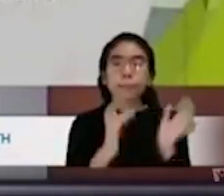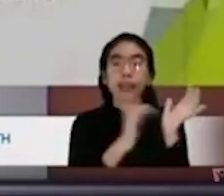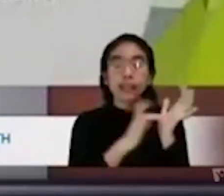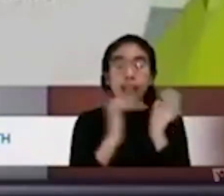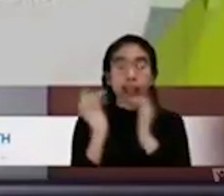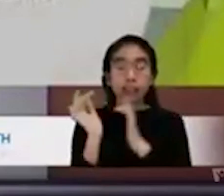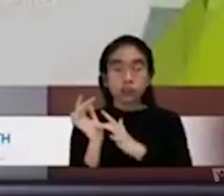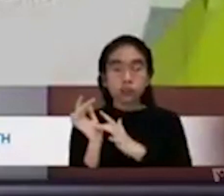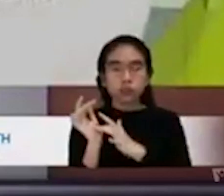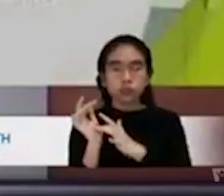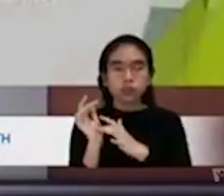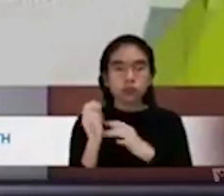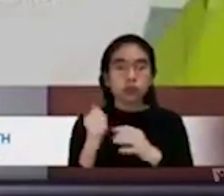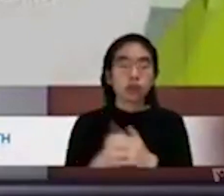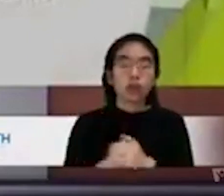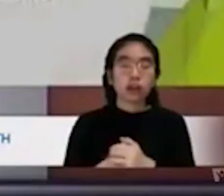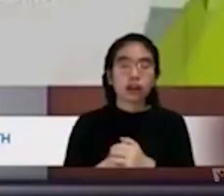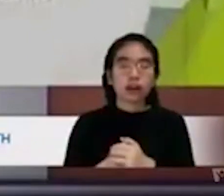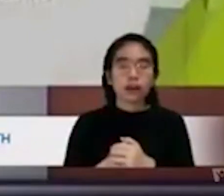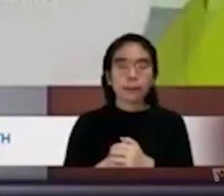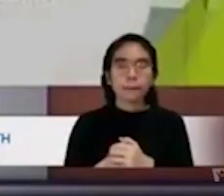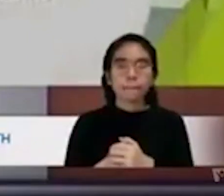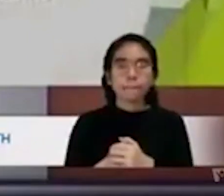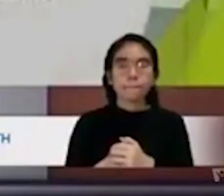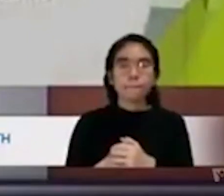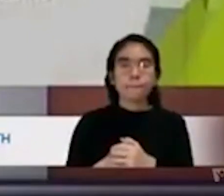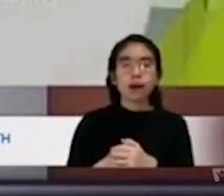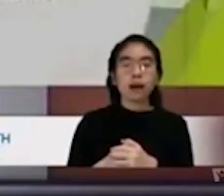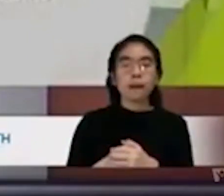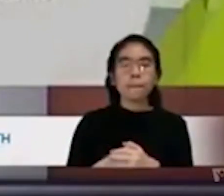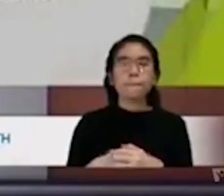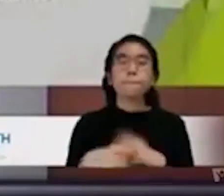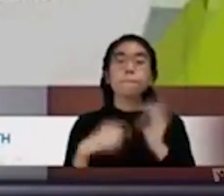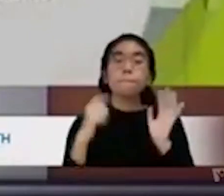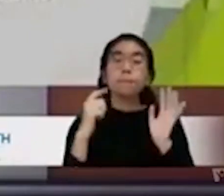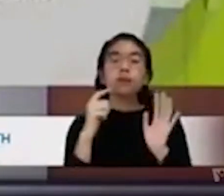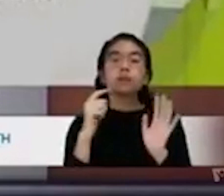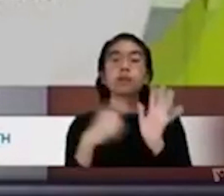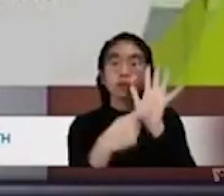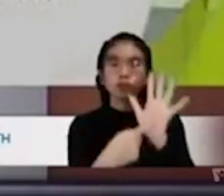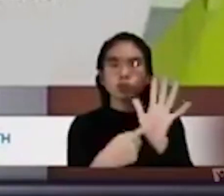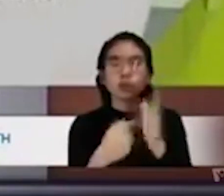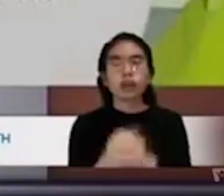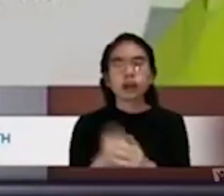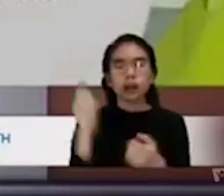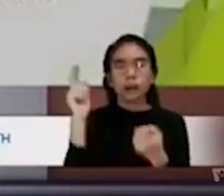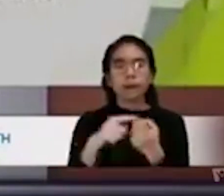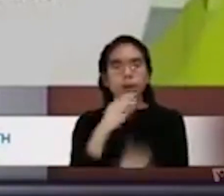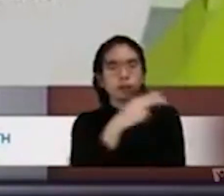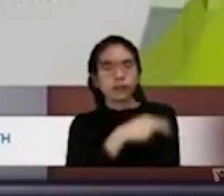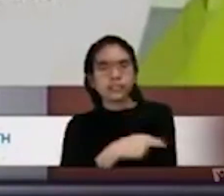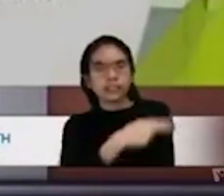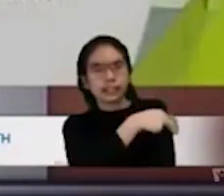dan moto. Serta bagaimana pekerjaan pelayanan Yesus dilakukan di rumah sakit ini. Ayat